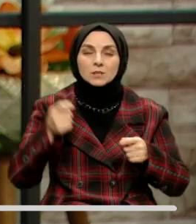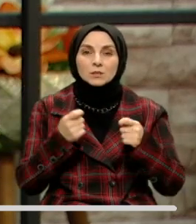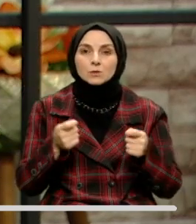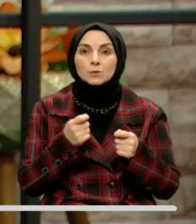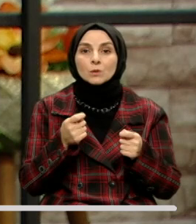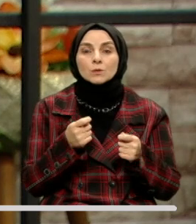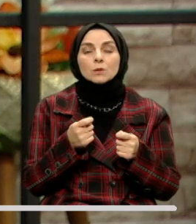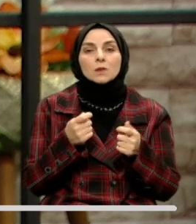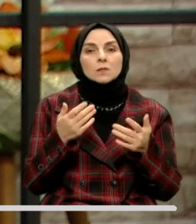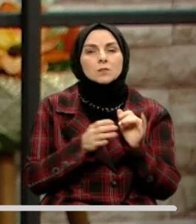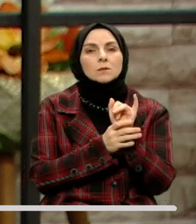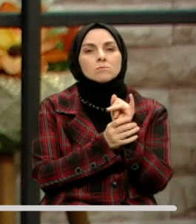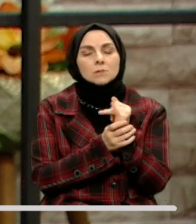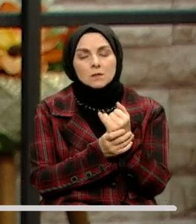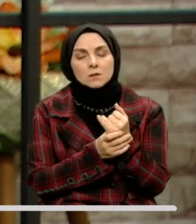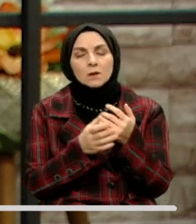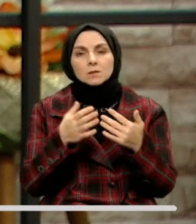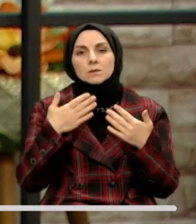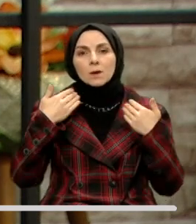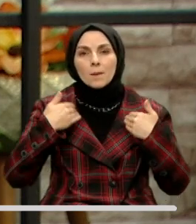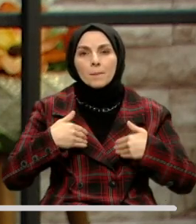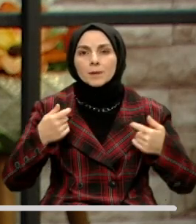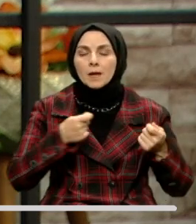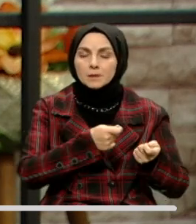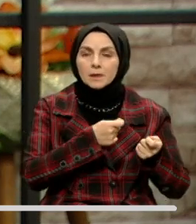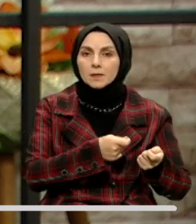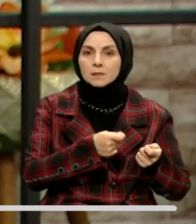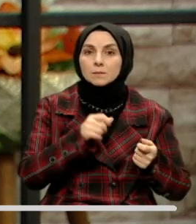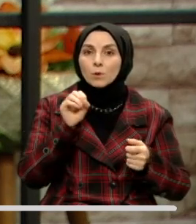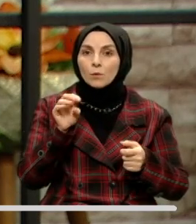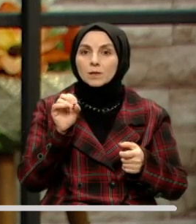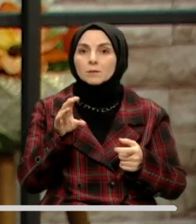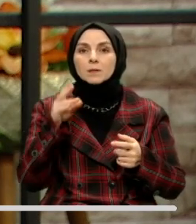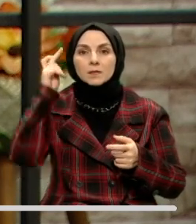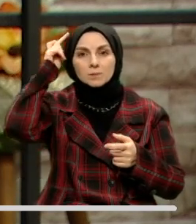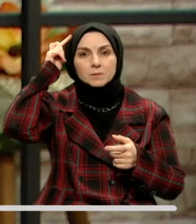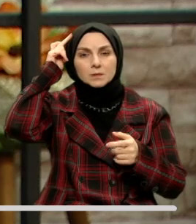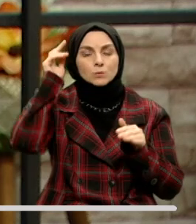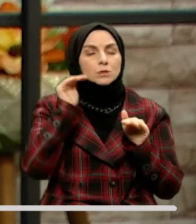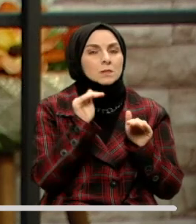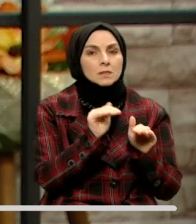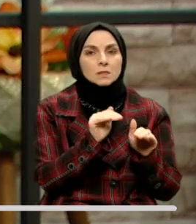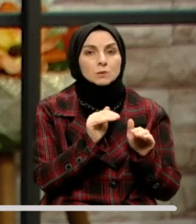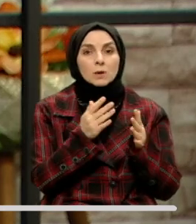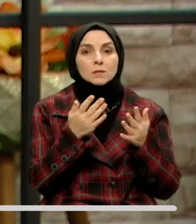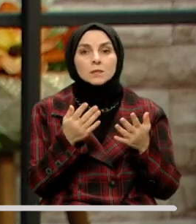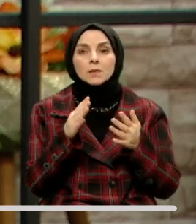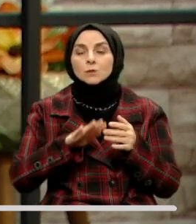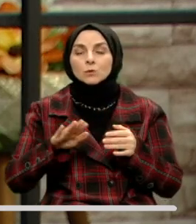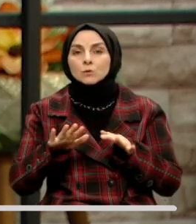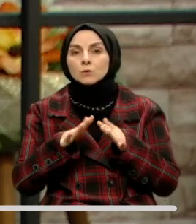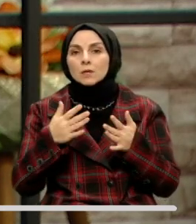Görsel sanatlar, müzik, beden eğitimi öğretmenlerimiz, psikolojik danışmanımız. Çocuk neye yatkın? Parmak kaslarının